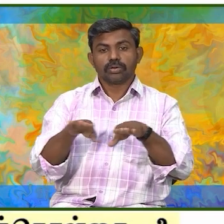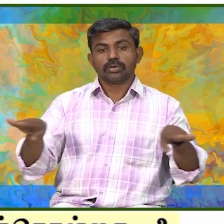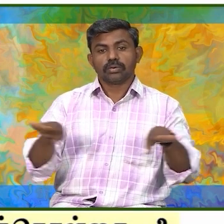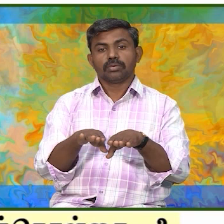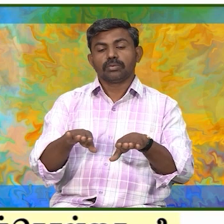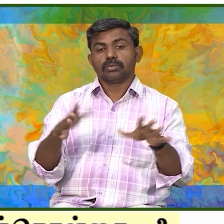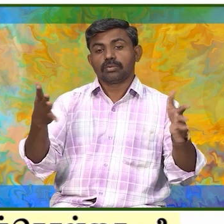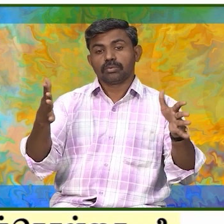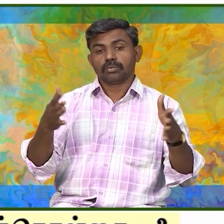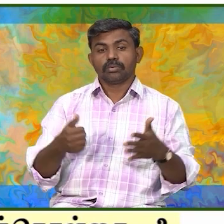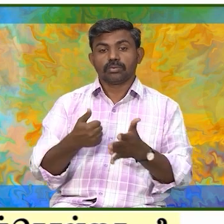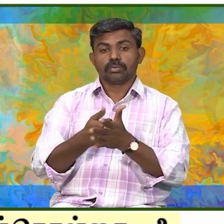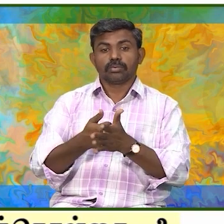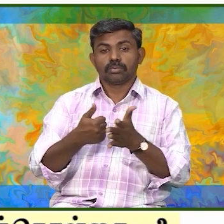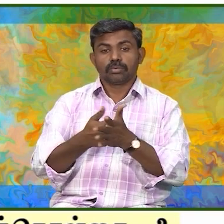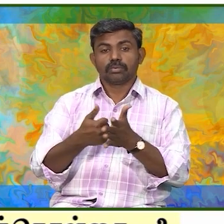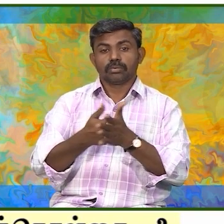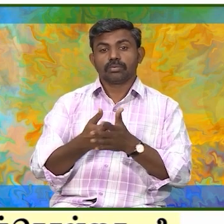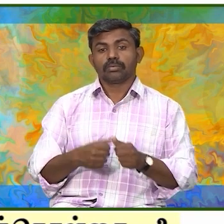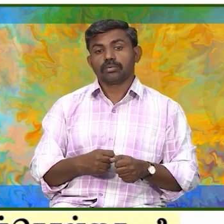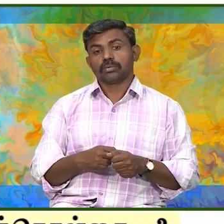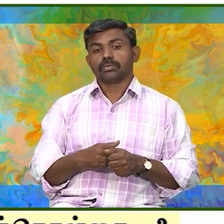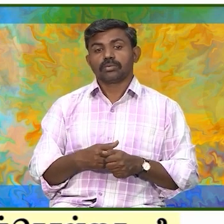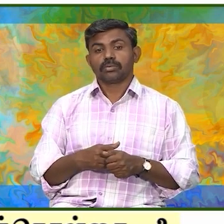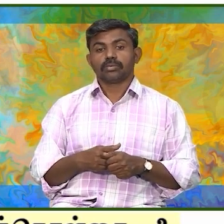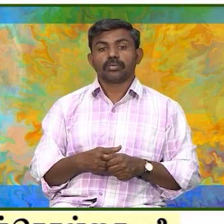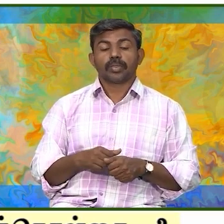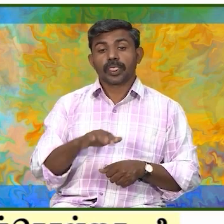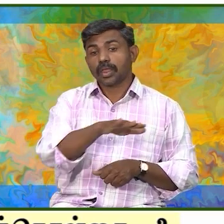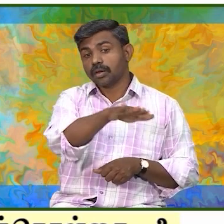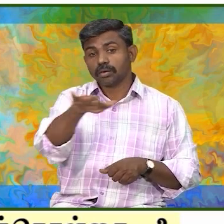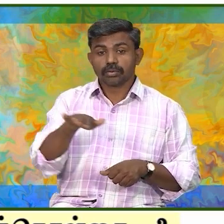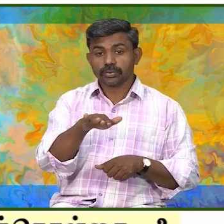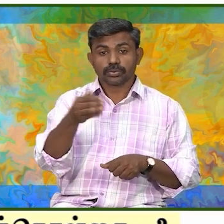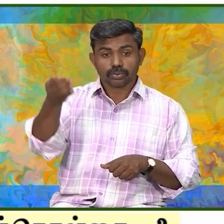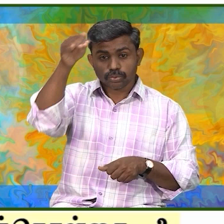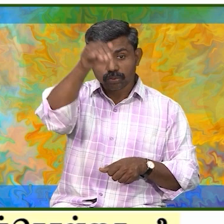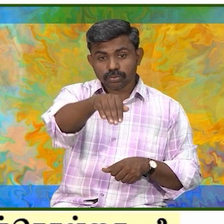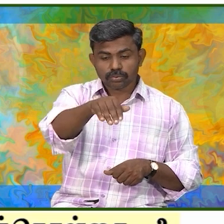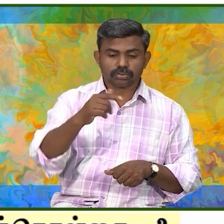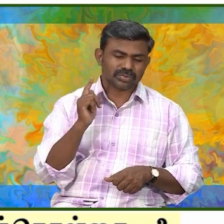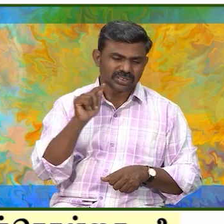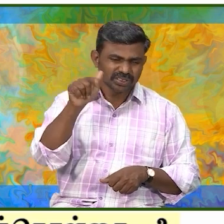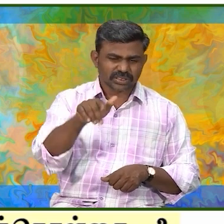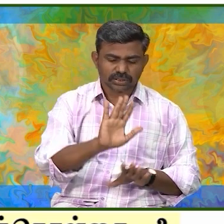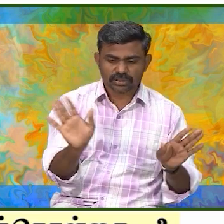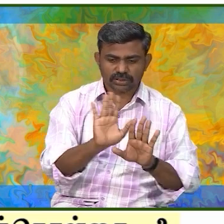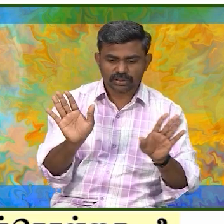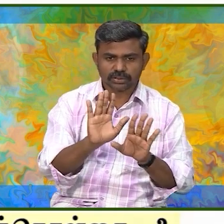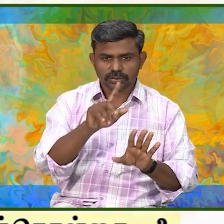பரஸ்பர ஆக்கிரமிப்பை நாம் தவிர்க்க வேண்டும். அடுத்தது, பரஸ்பர உள்நாட்டு விவகாரங்களில்